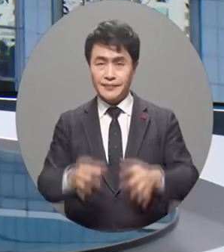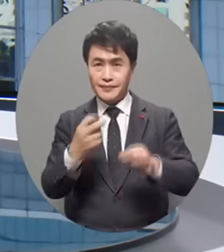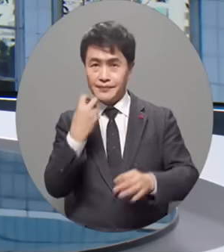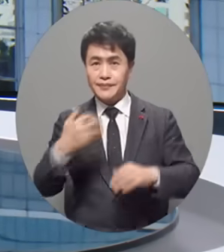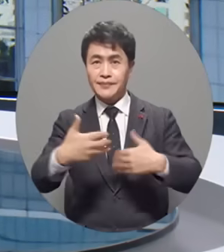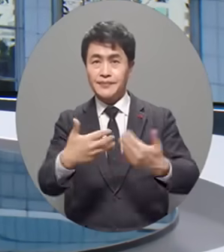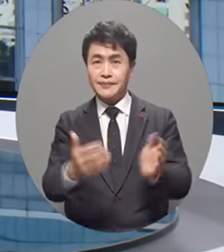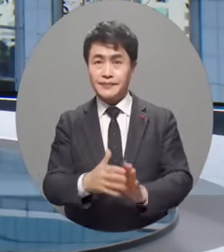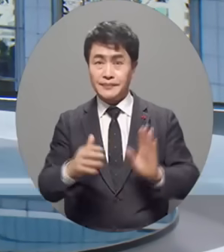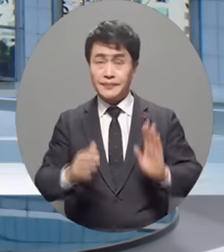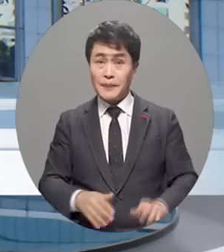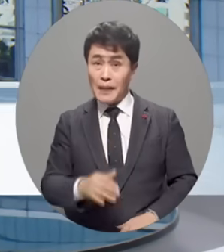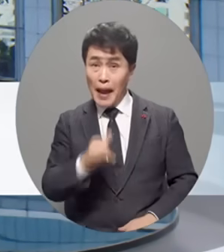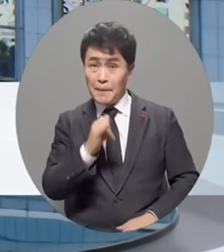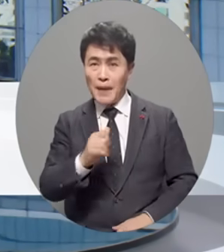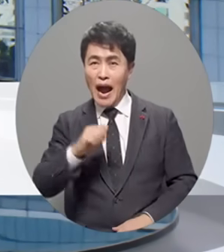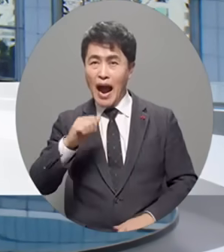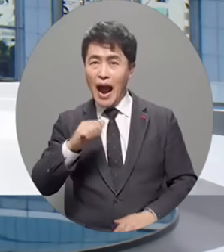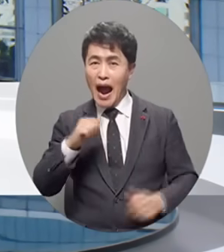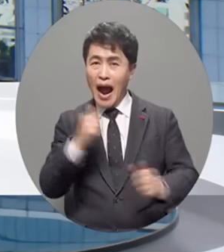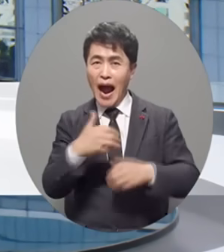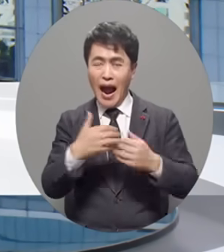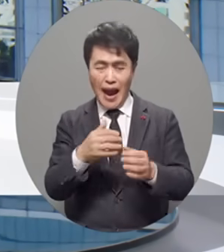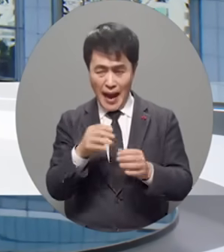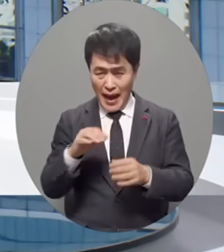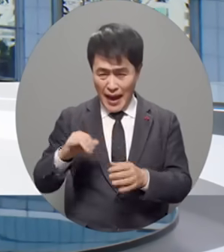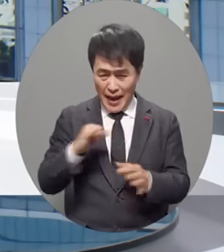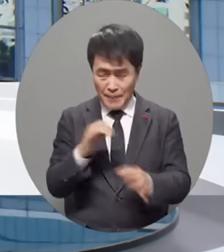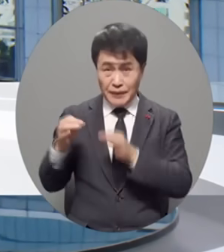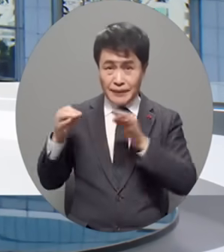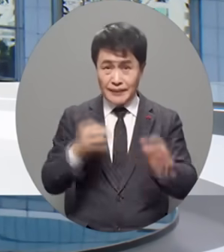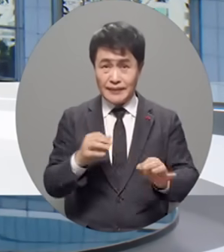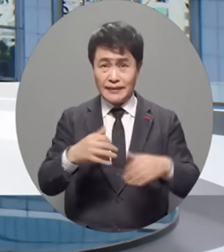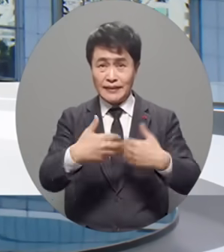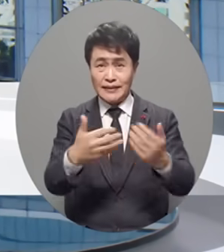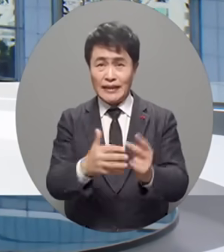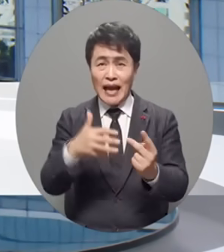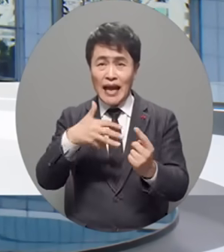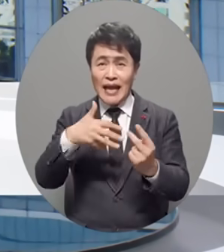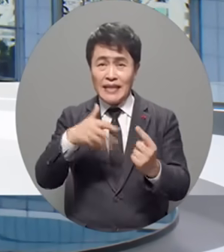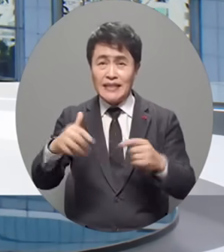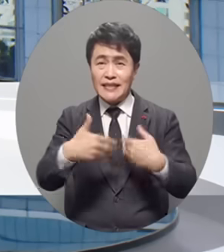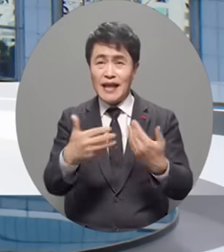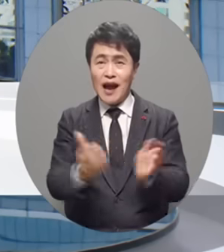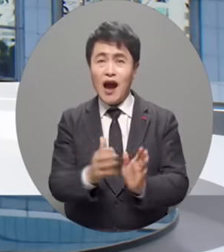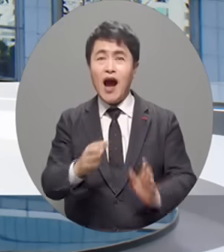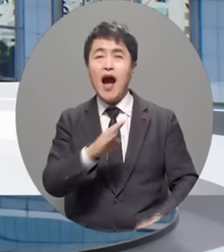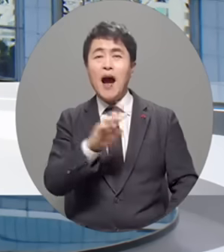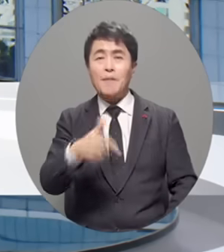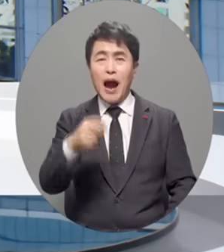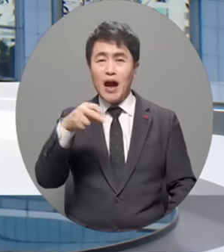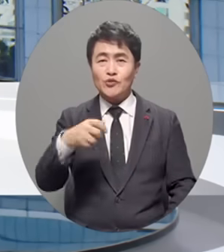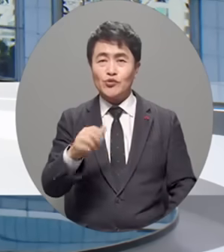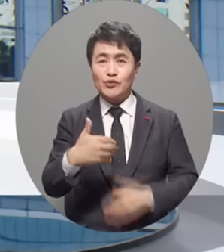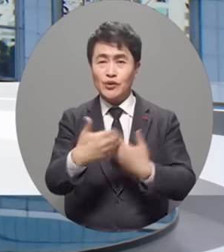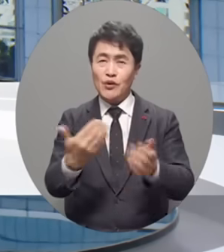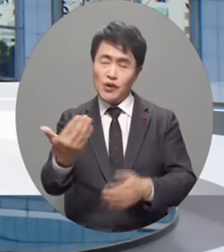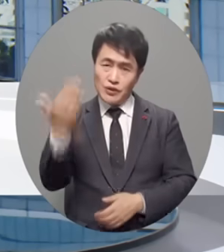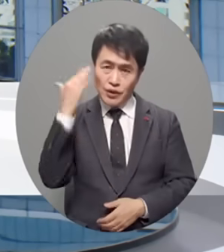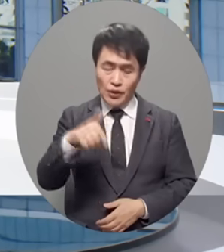금융감독원이 배터리 아저씨로 불리며 개미 투자자들의 2차 전지 열풍을 이끌었던 박순혁 전 금양